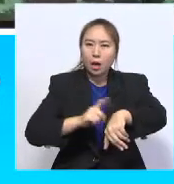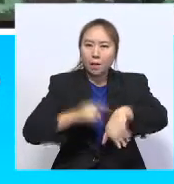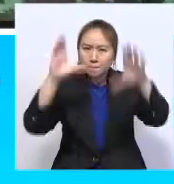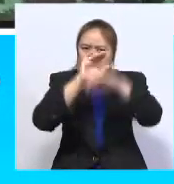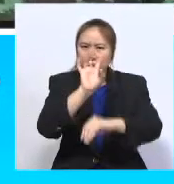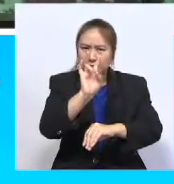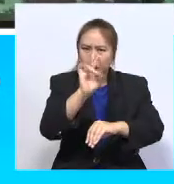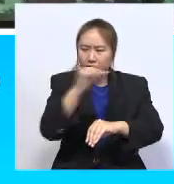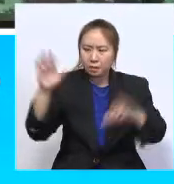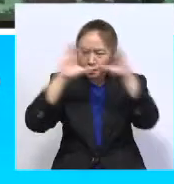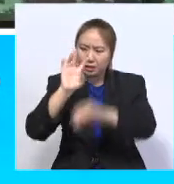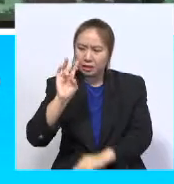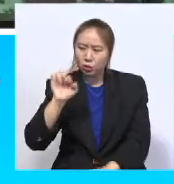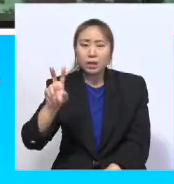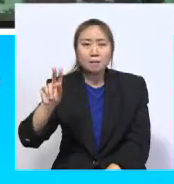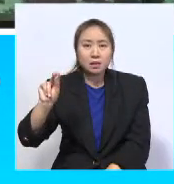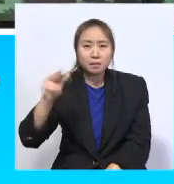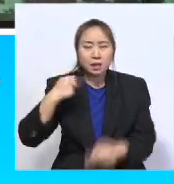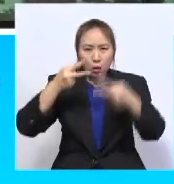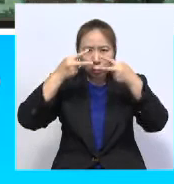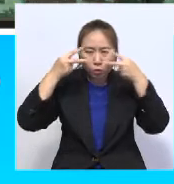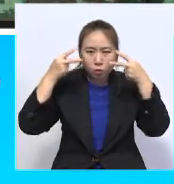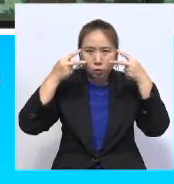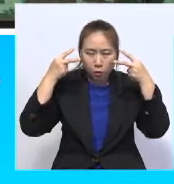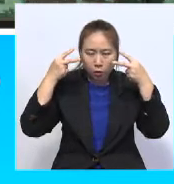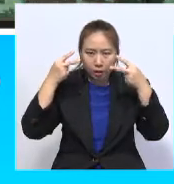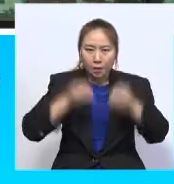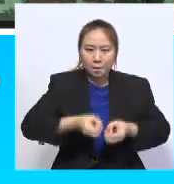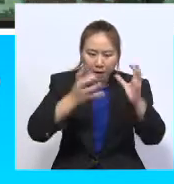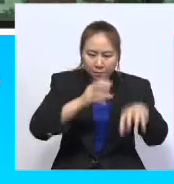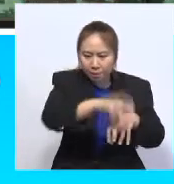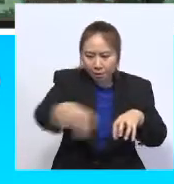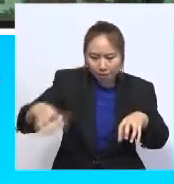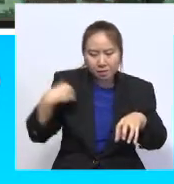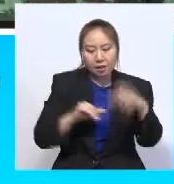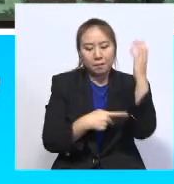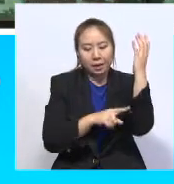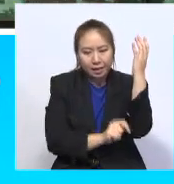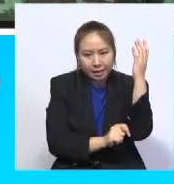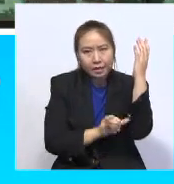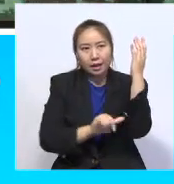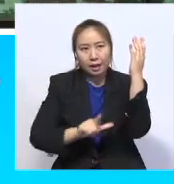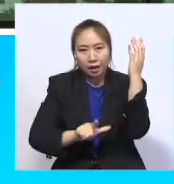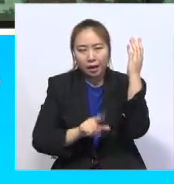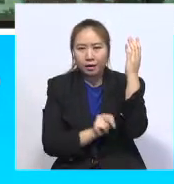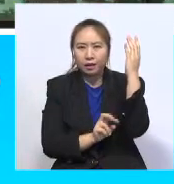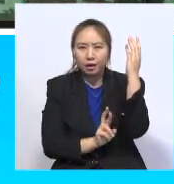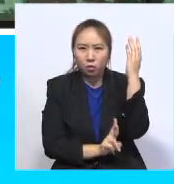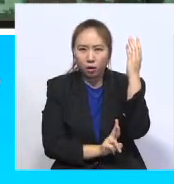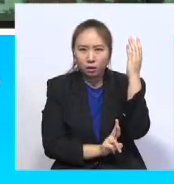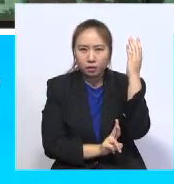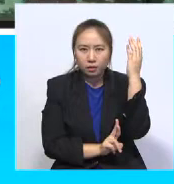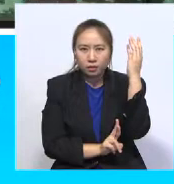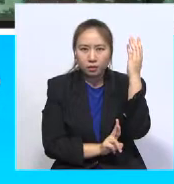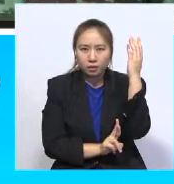ทุ่มถึงประมาณ1ทุ่มครึ่งนะครับคนได้สร้างสถานการณ์ก่อกวนพร้อมกันในหลายพื้นที่ทั้งปัตตานียะลานราธิวาสและเสียงไปของจังหวัดสงขลานะ